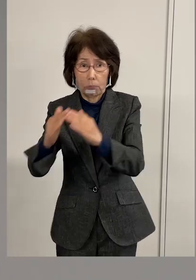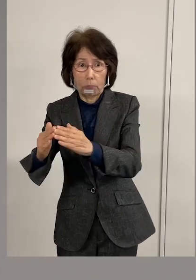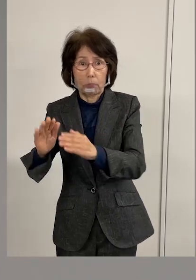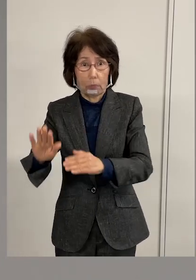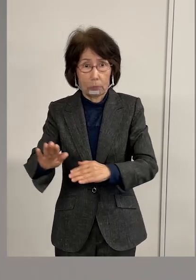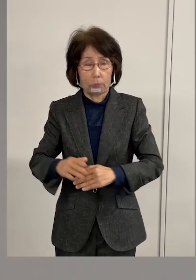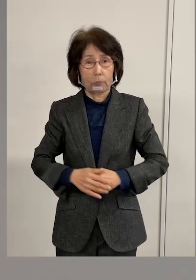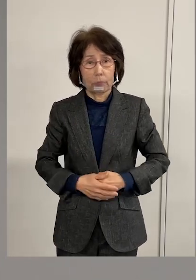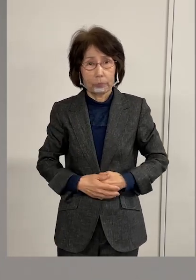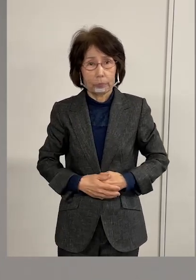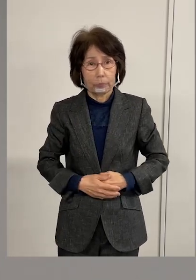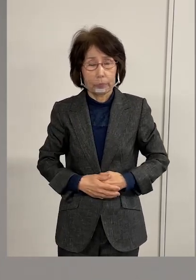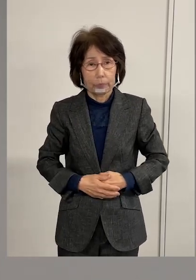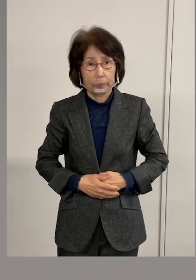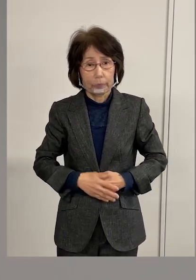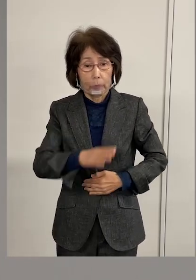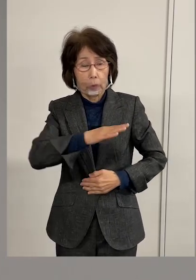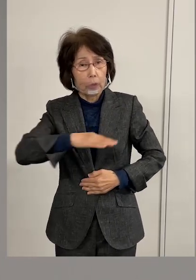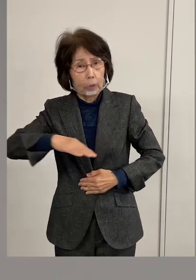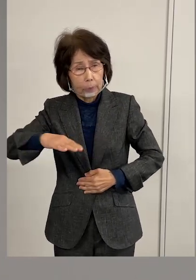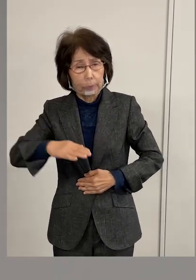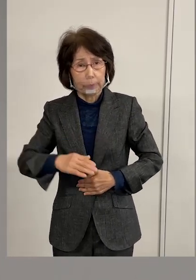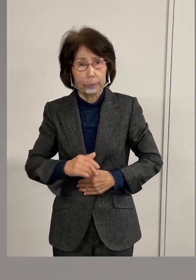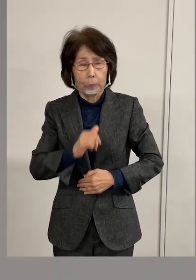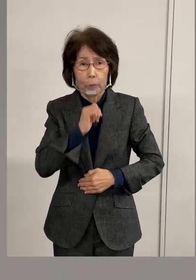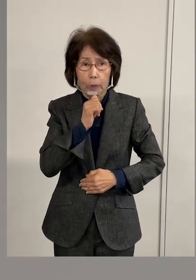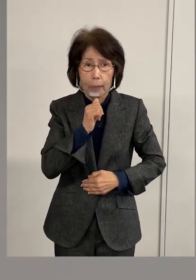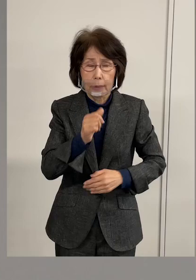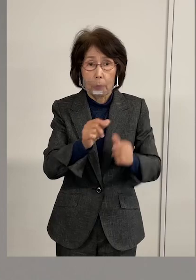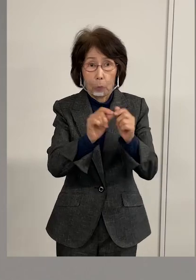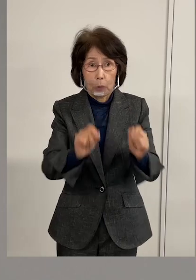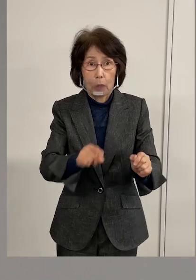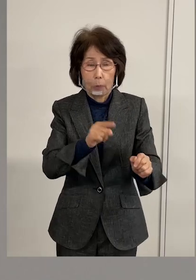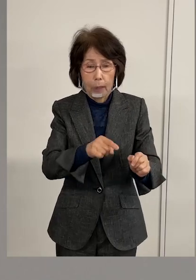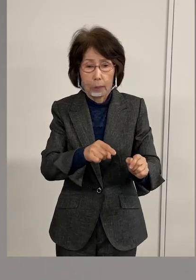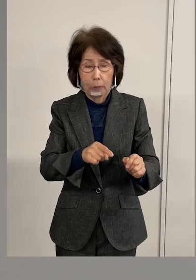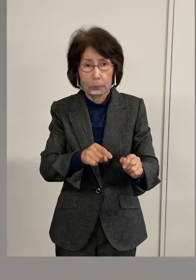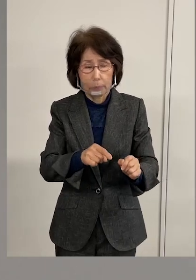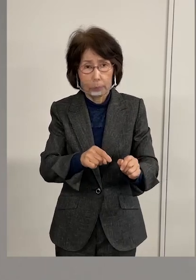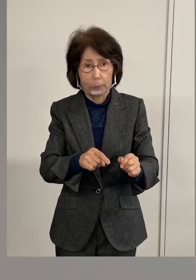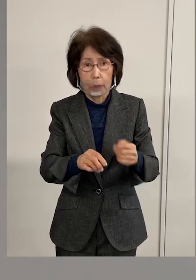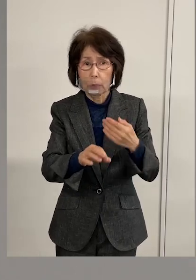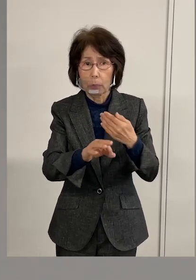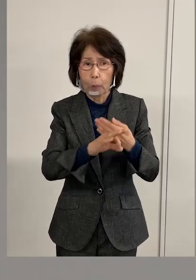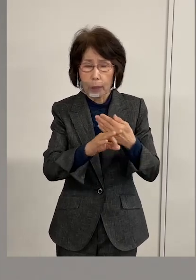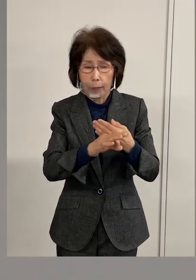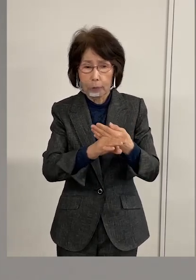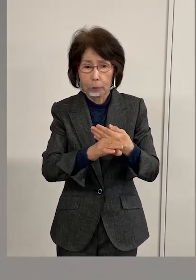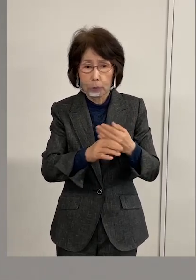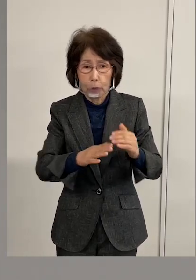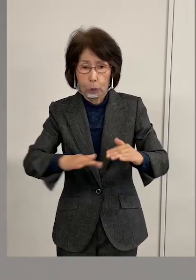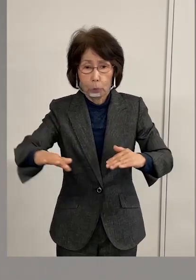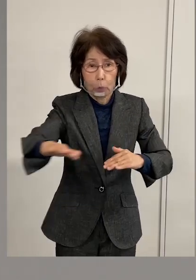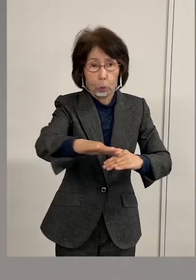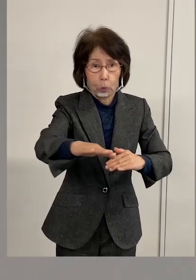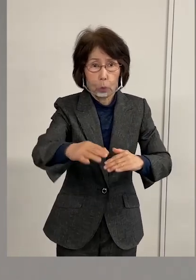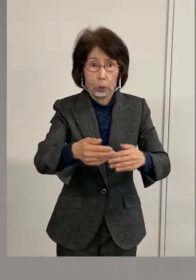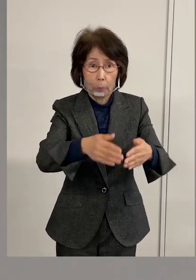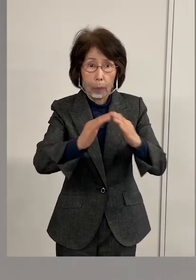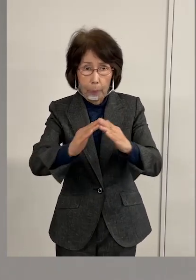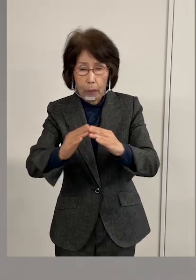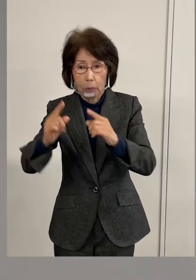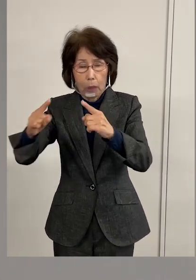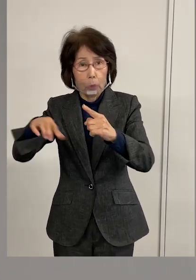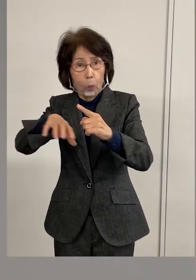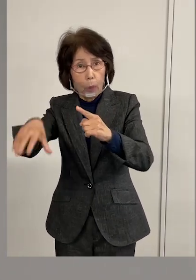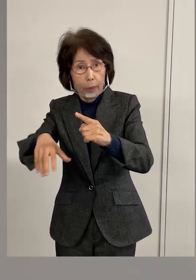々も、どうしても足りない部分っていうのは、まあ、運動場へ一時的に建てる。まあ、公園も場合によっては、一時